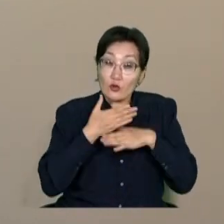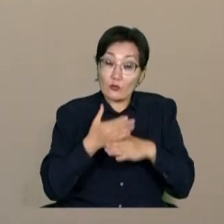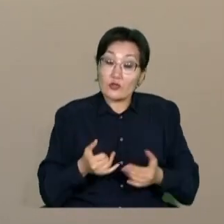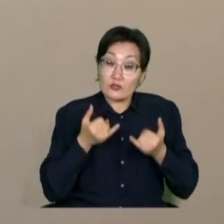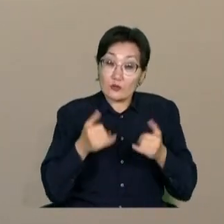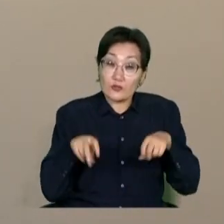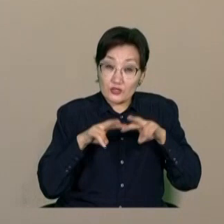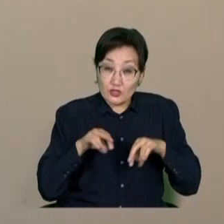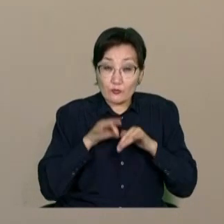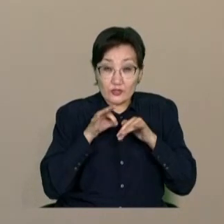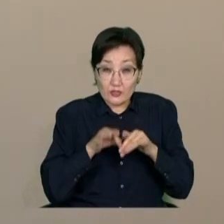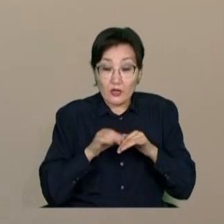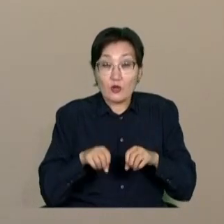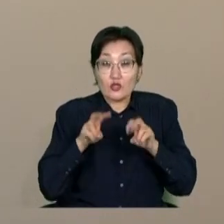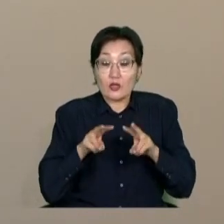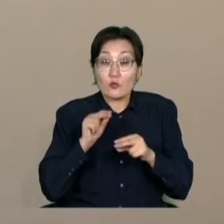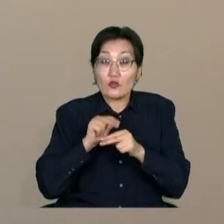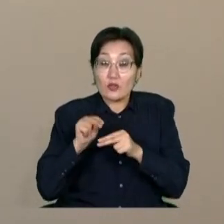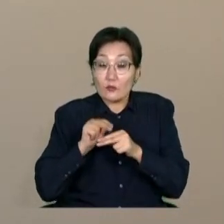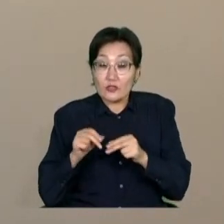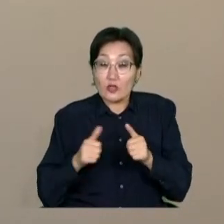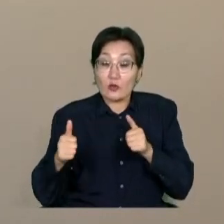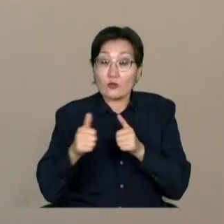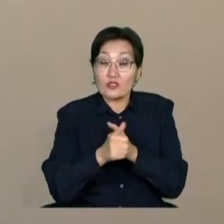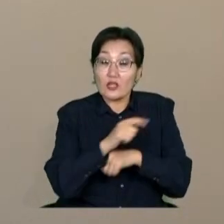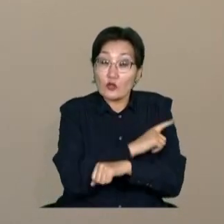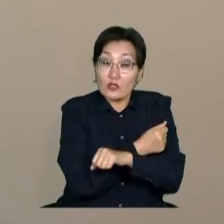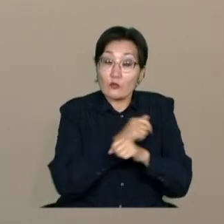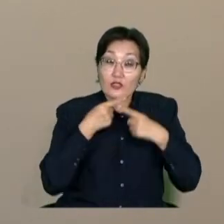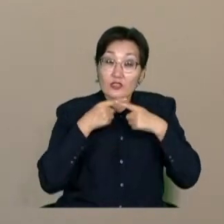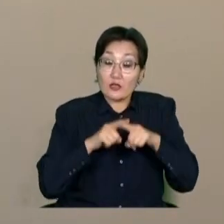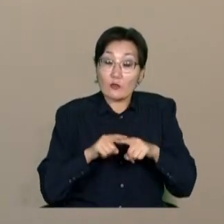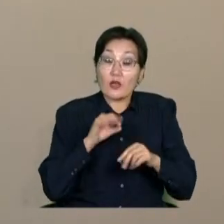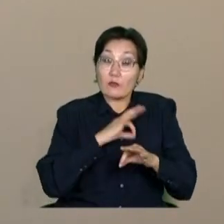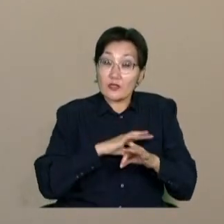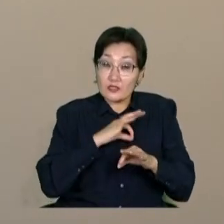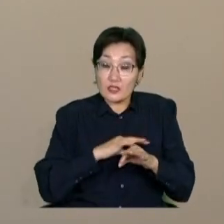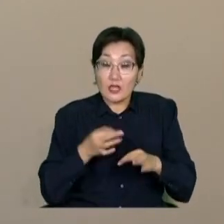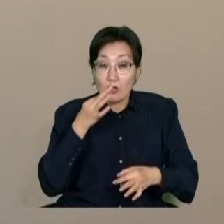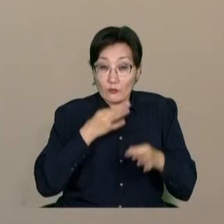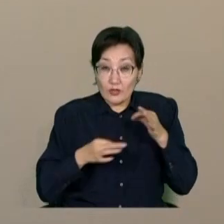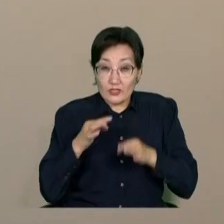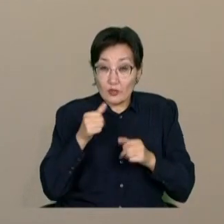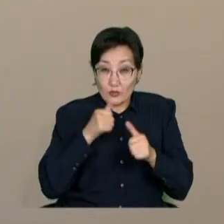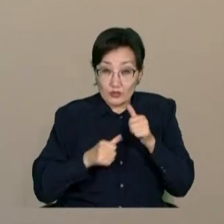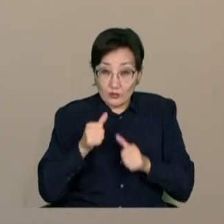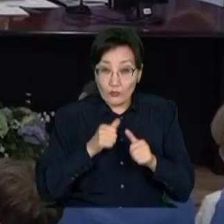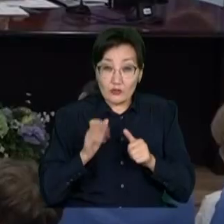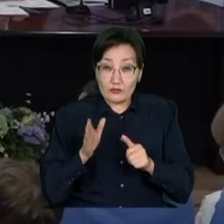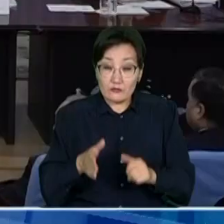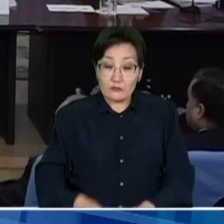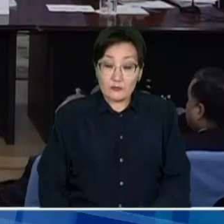көрсетіледі. Зерттеулер жүргізіліп, мамандар оқытылады. Озық медициналық технологиялар пайдаланылып, дәрілік препараттар сыналады.